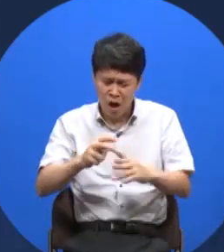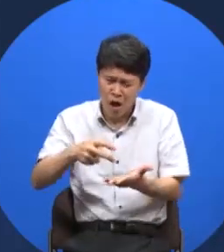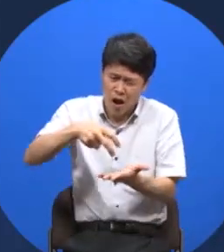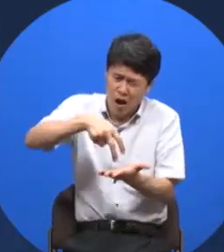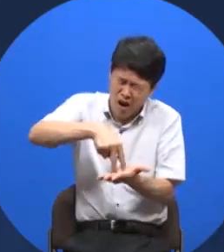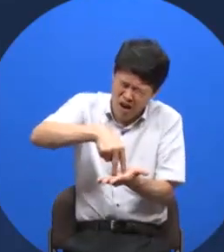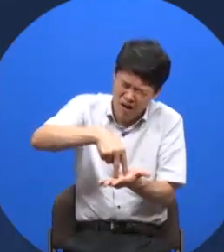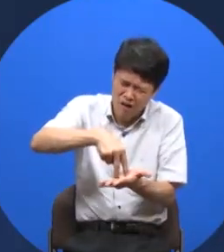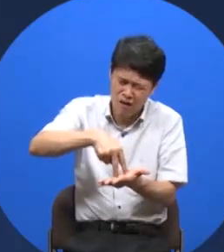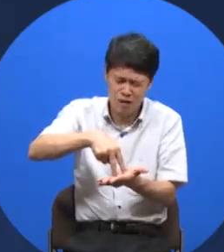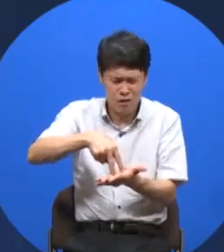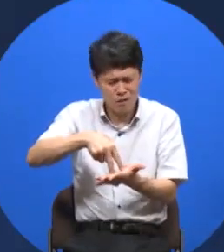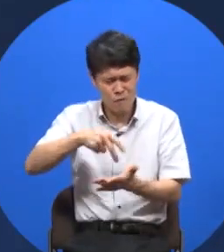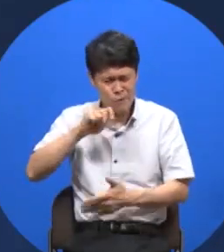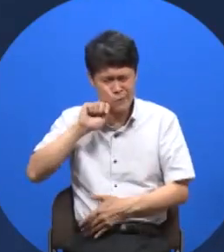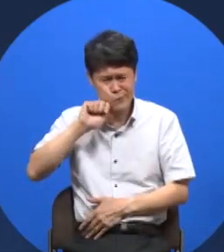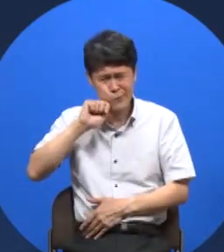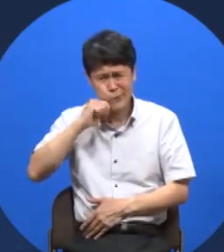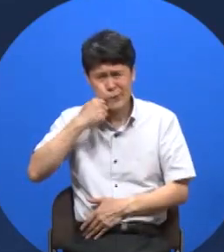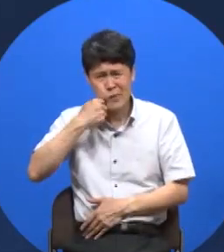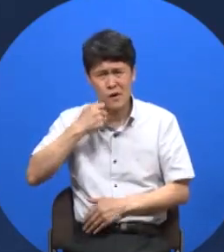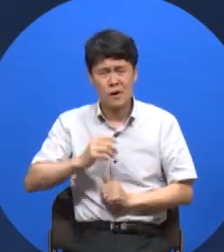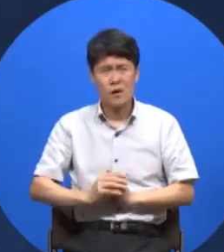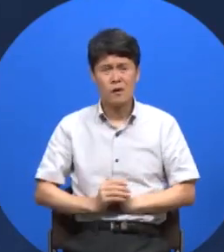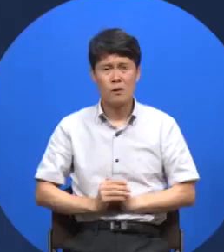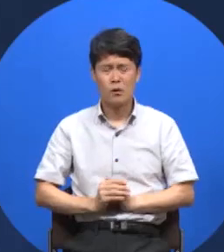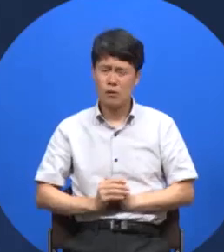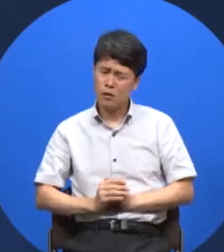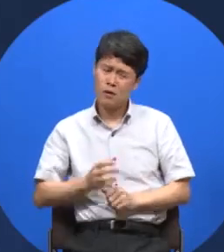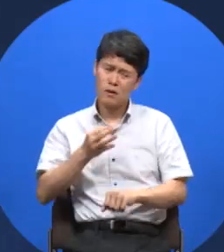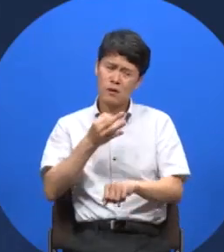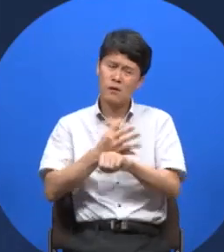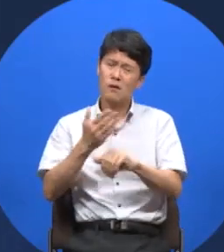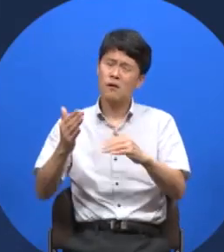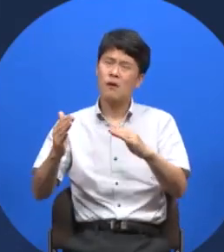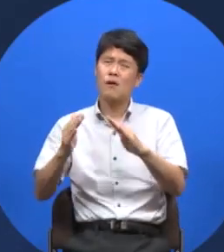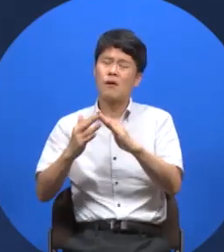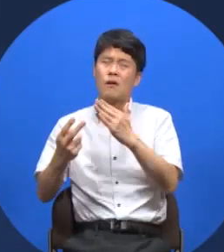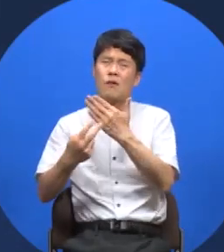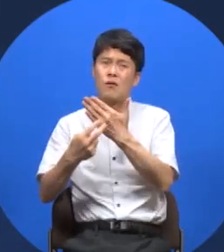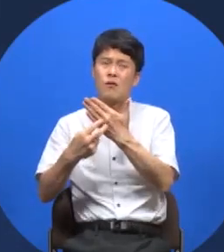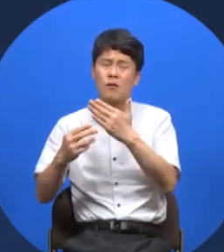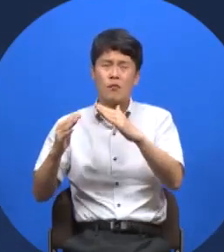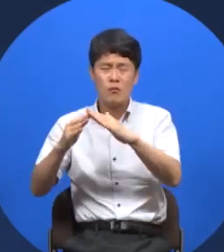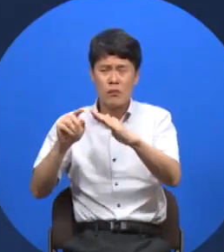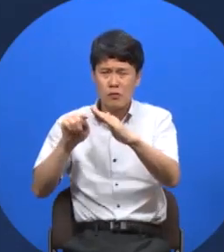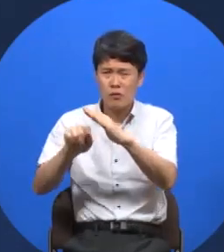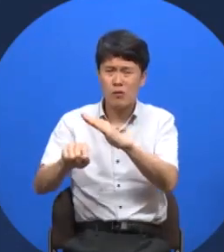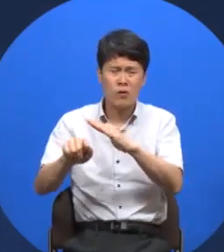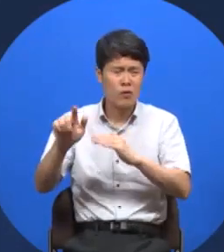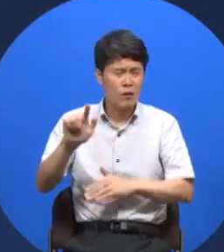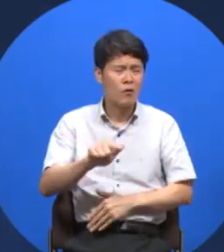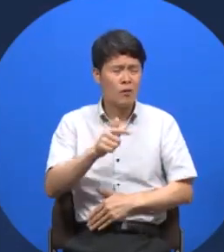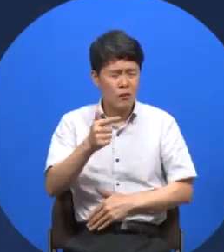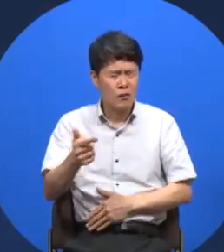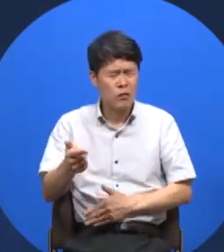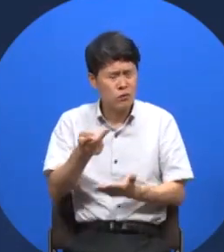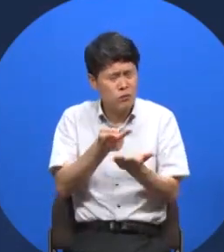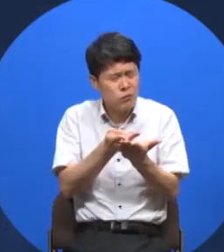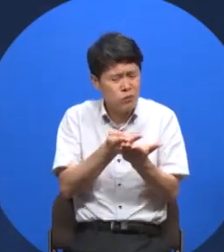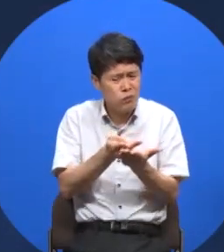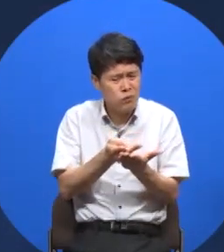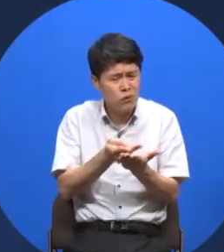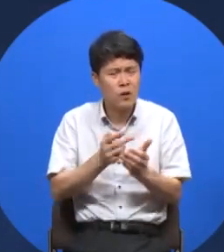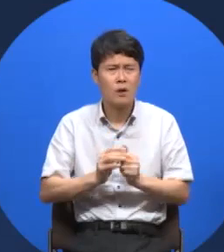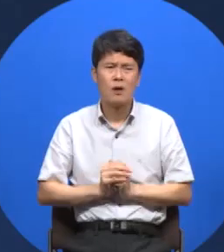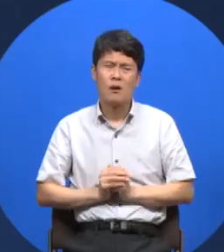이상 쉬운 일이 아니었다. 별 수 없이 병원에 다녀와서 하루를 빈둥거리며 보냈다.